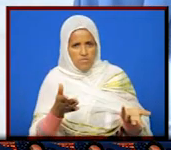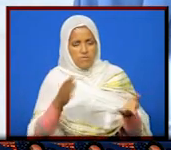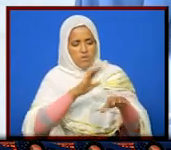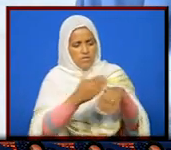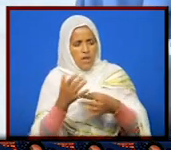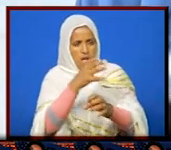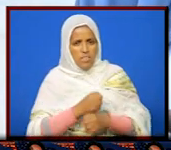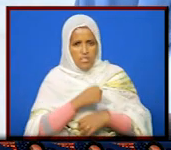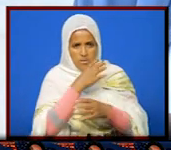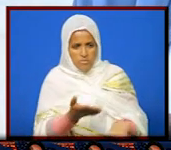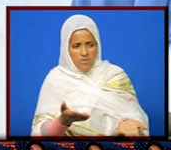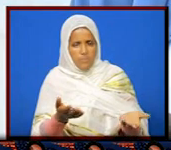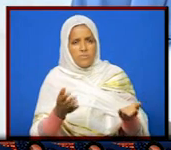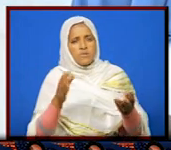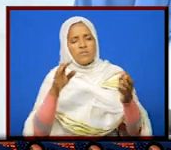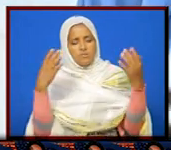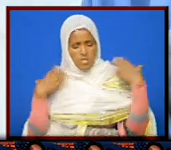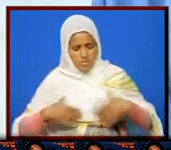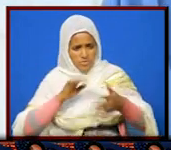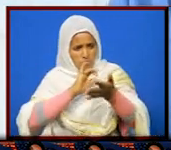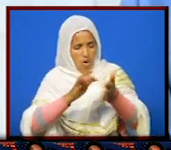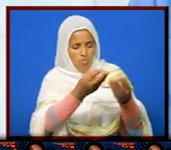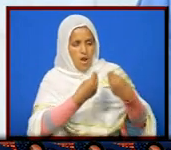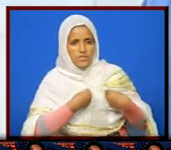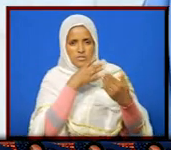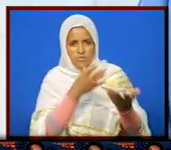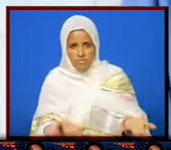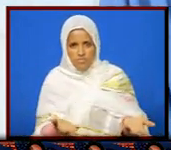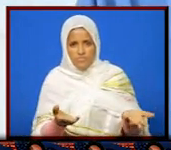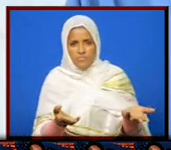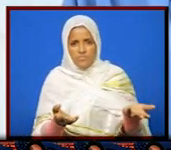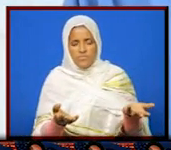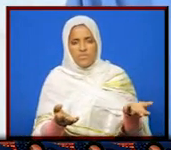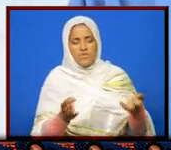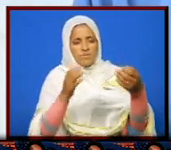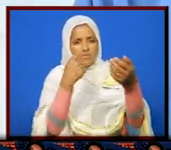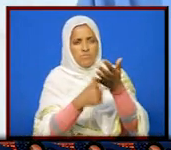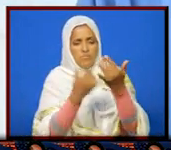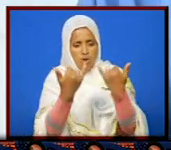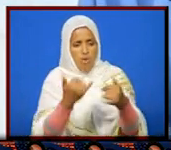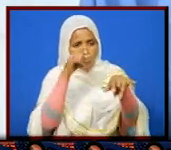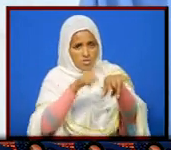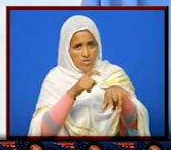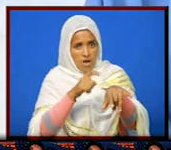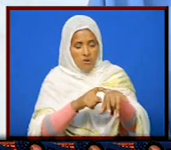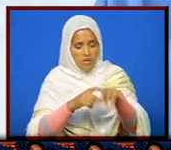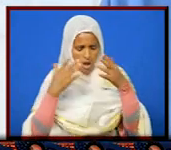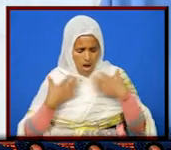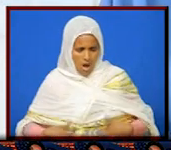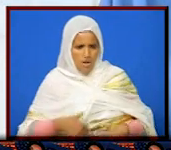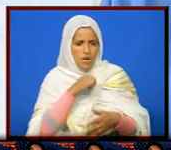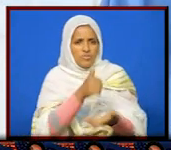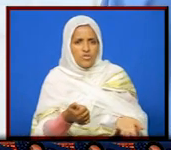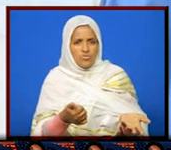ብጠማ አላጠጣችሁኝም፣ እንግዳ በሆን አልተቀበላችሁኝም፣ ብታረዝ አላለበሳችሁኝም። ብታረዛል በአሁኑ ሰዓት